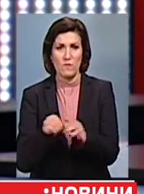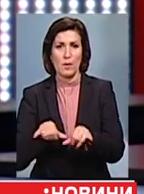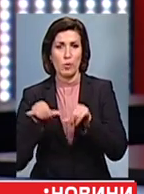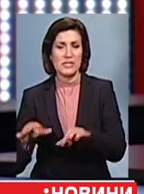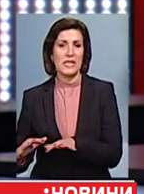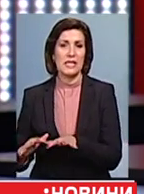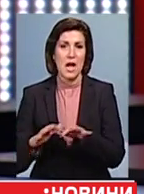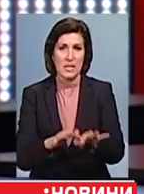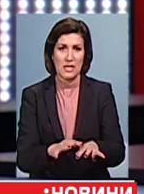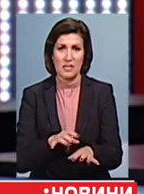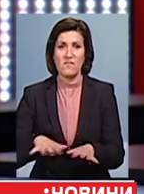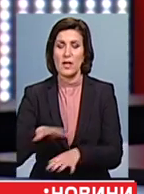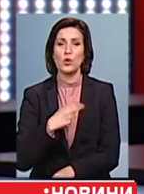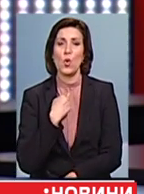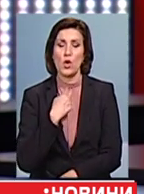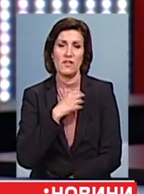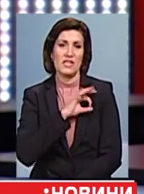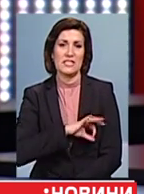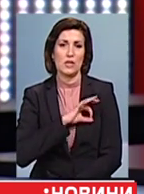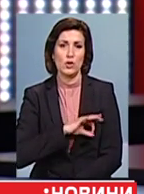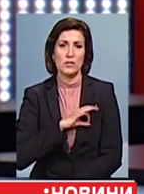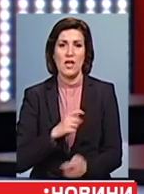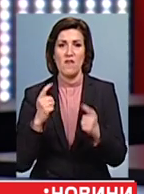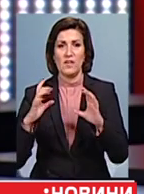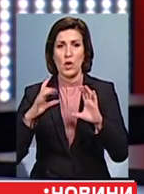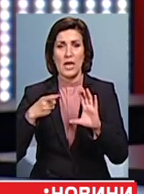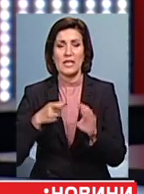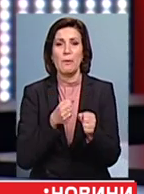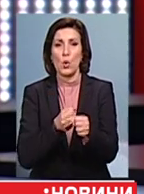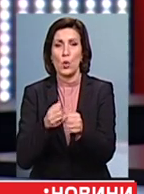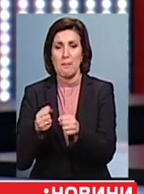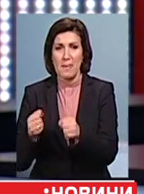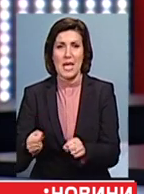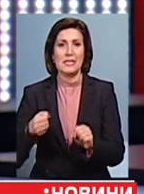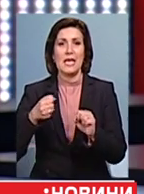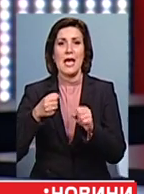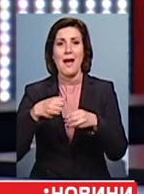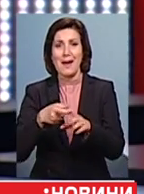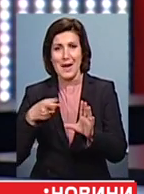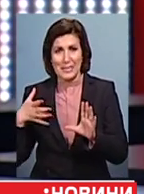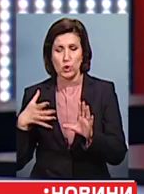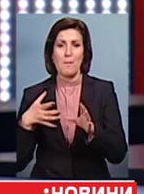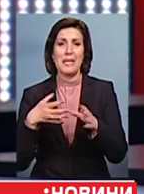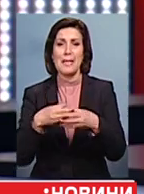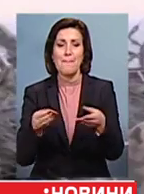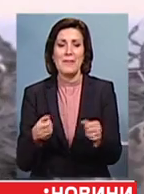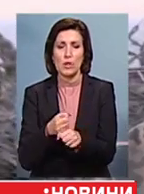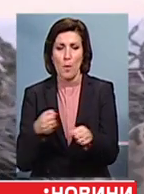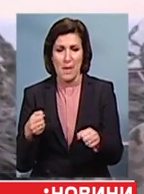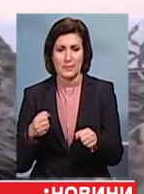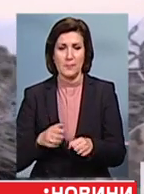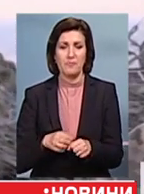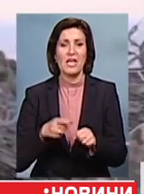атаки. У районі Горлівки вони застосували великокаліберні кулемети, гранатомети та міномети.